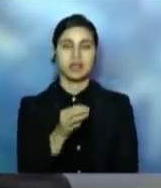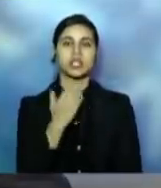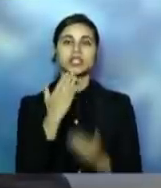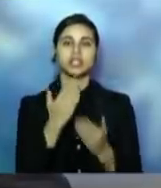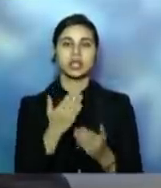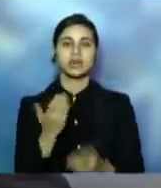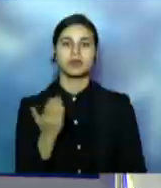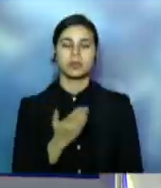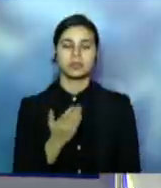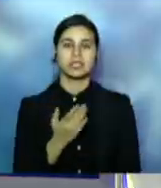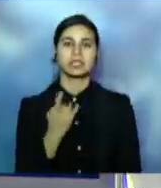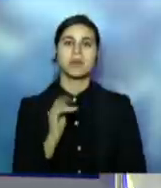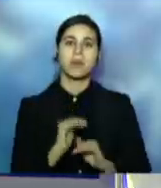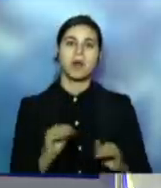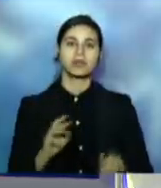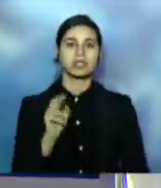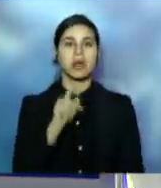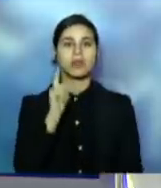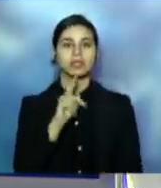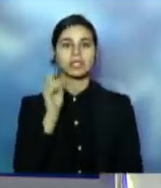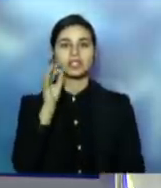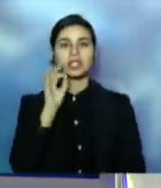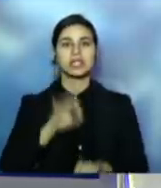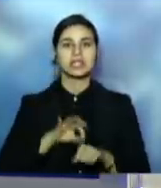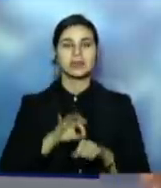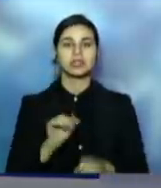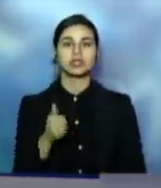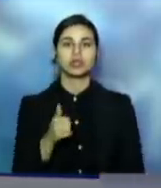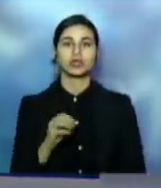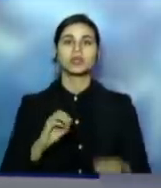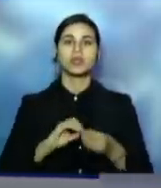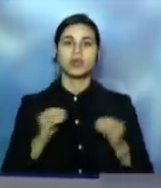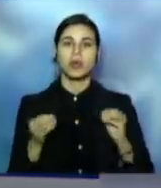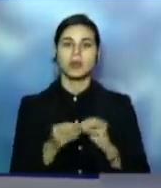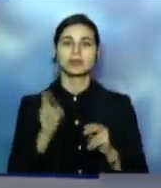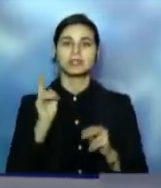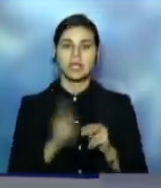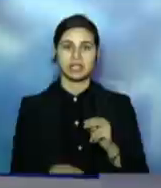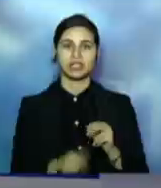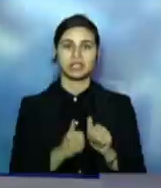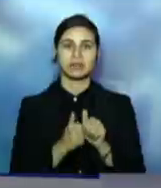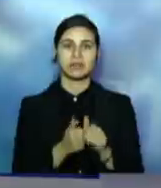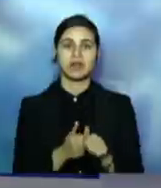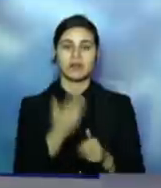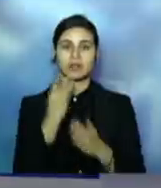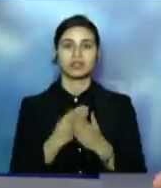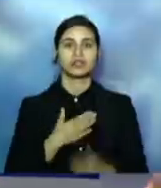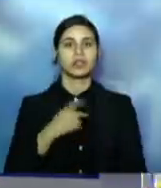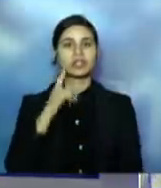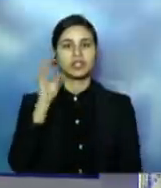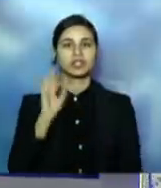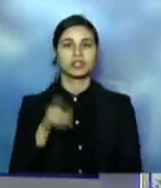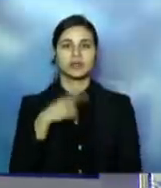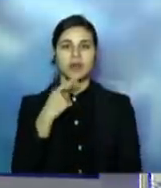რომელსაც ბავშვთა და მოზარდთა შაქრიანი დიაბეტის, როგორც პრობლემის გადაჭრასთან მივყავართ. ჩვენ ხშირად საუბრობთ